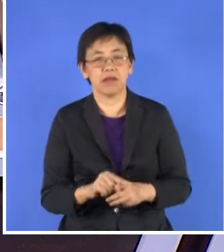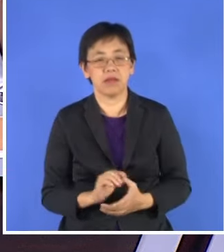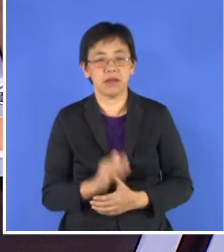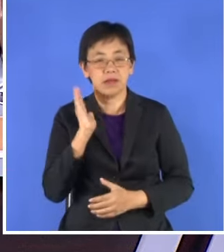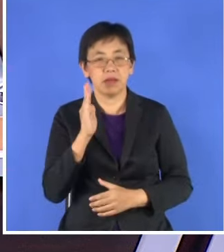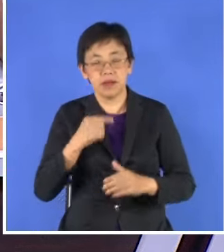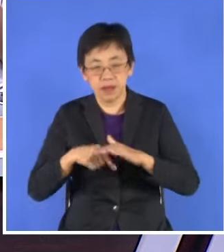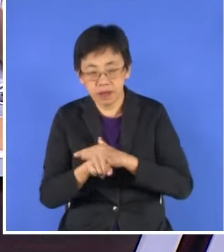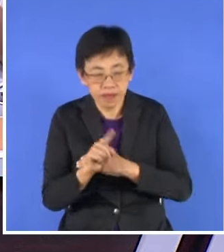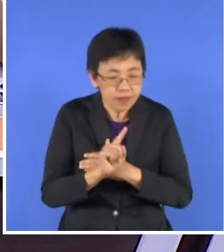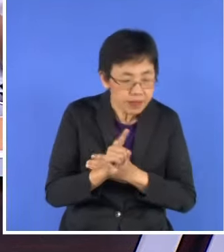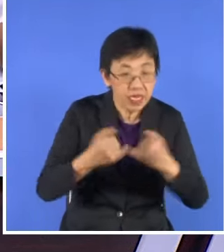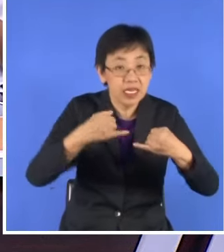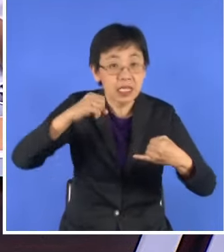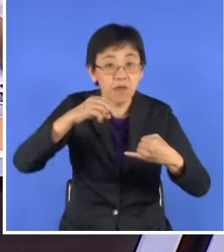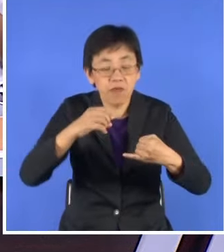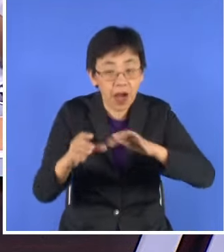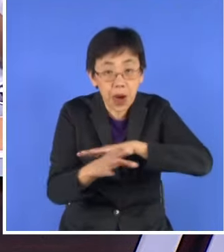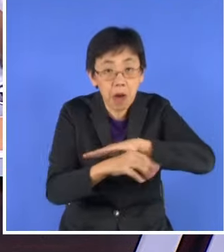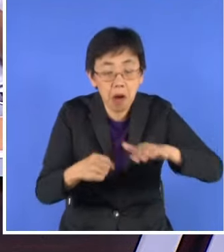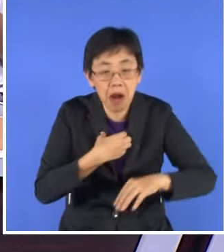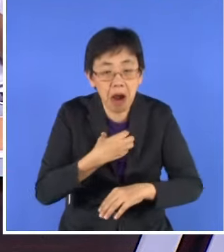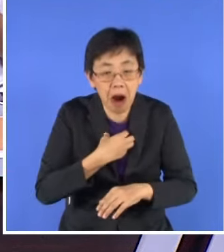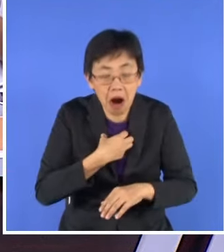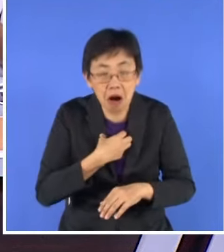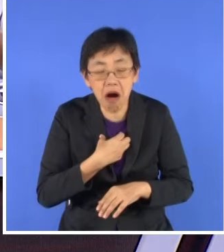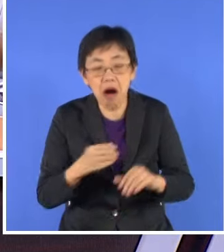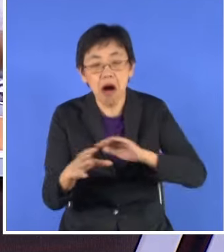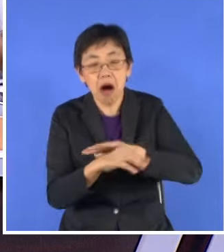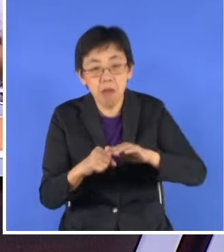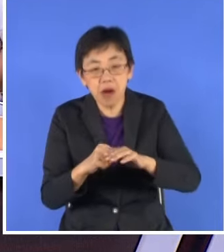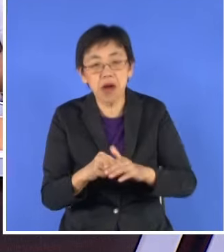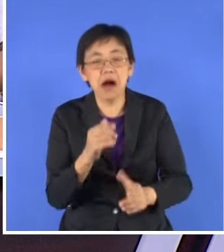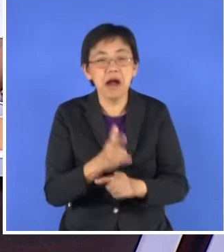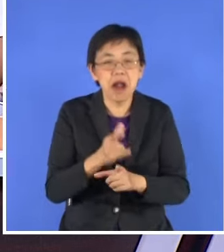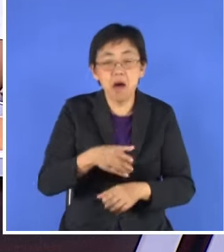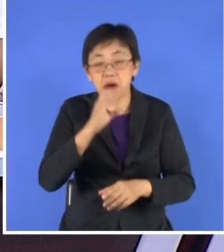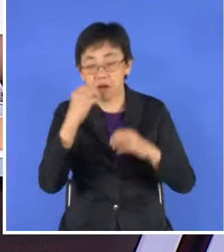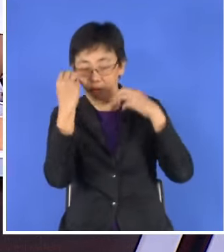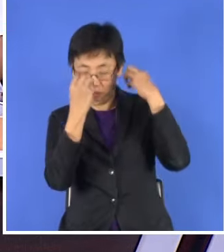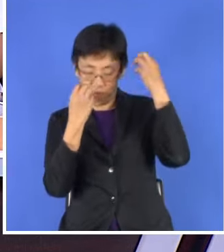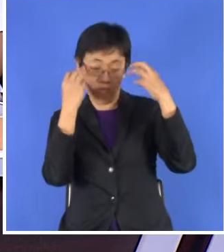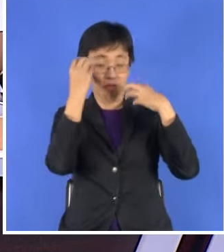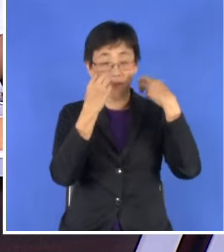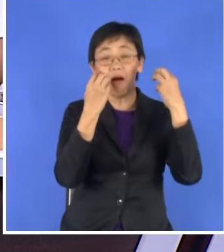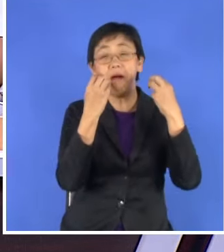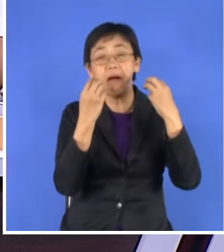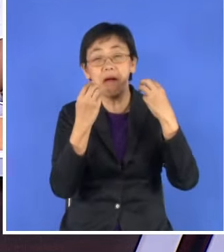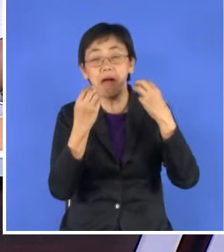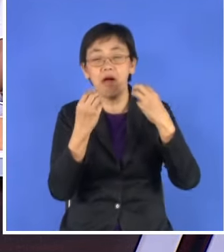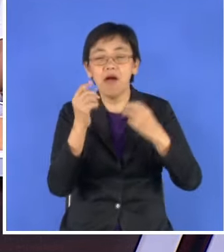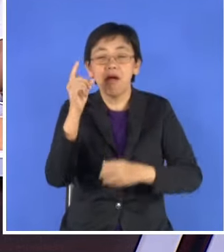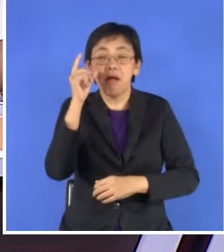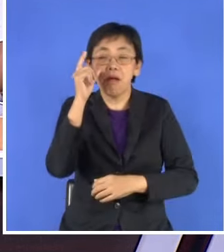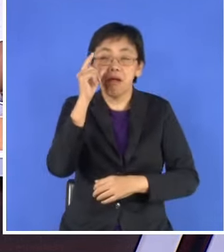ใจว่าจะไปลักสายไฟในโกดังร้างทีนี้ด้วยความดื่มไปด้วยกึ่มๆเมาๆเฮ้ยเราเคลียร์เว้ยงีบสักหน่อย